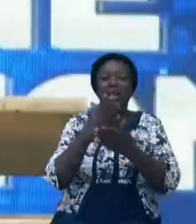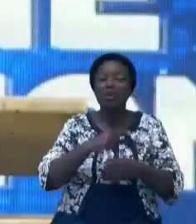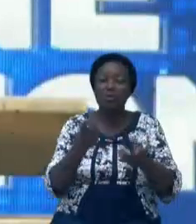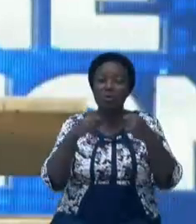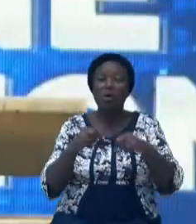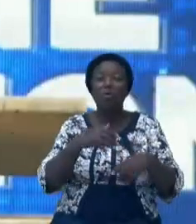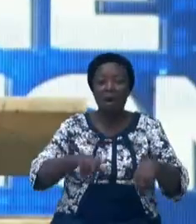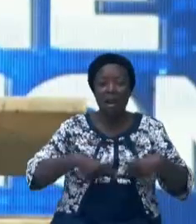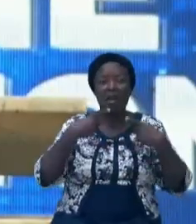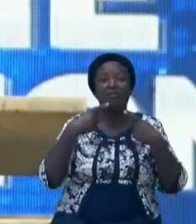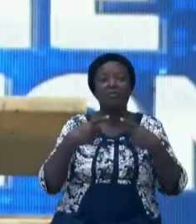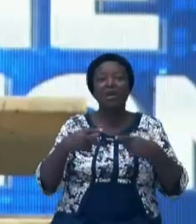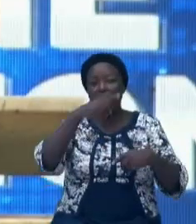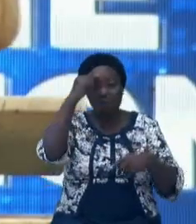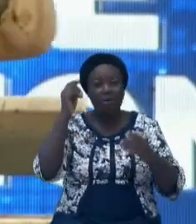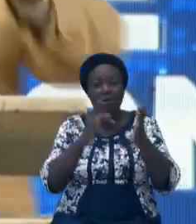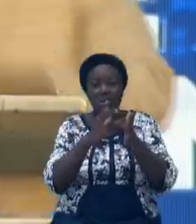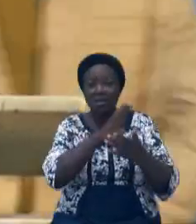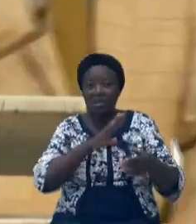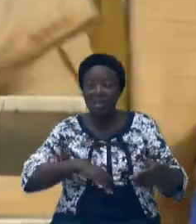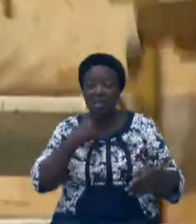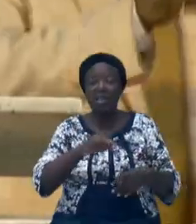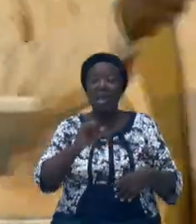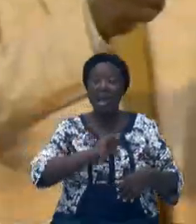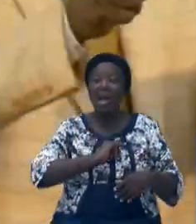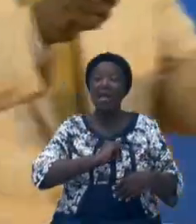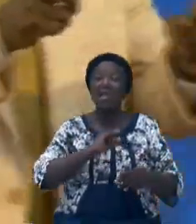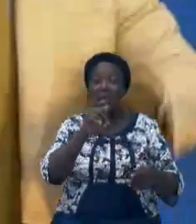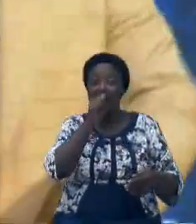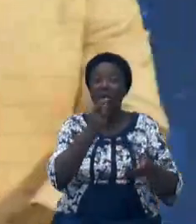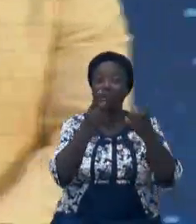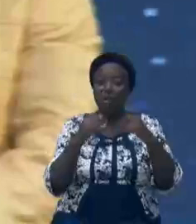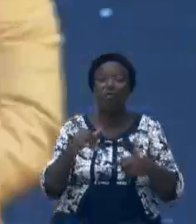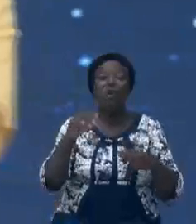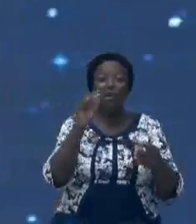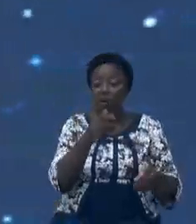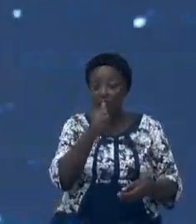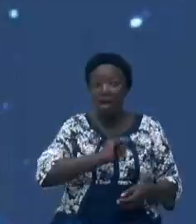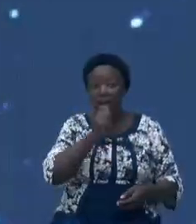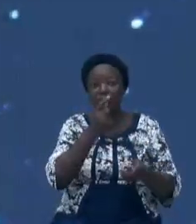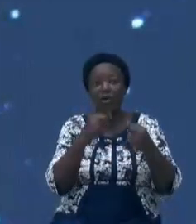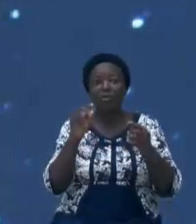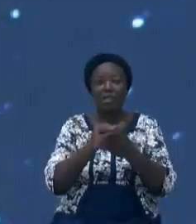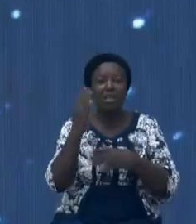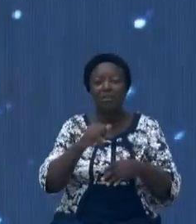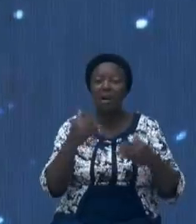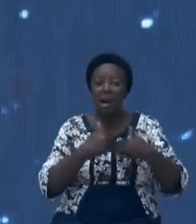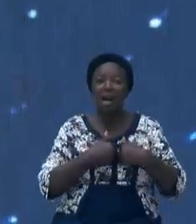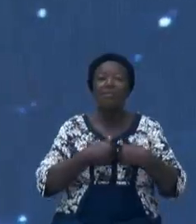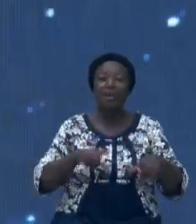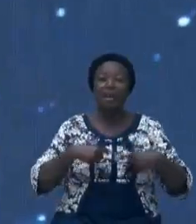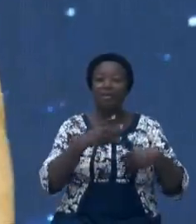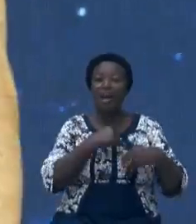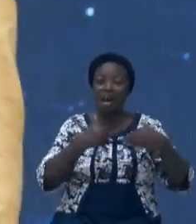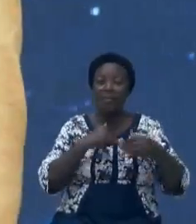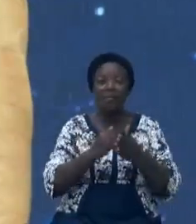c'est toujours votre reprendra vie crise a dit je suis venu avec quelle est la vie et qu'elle soit